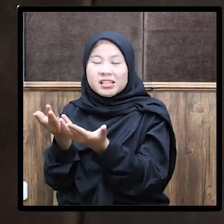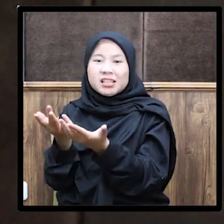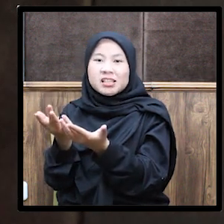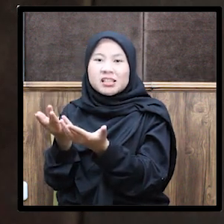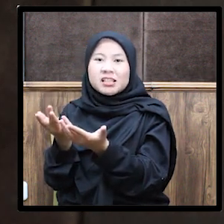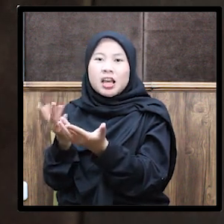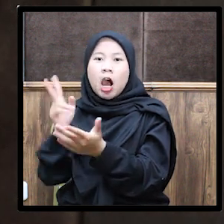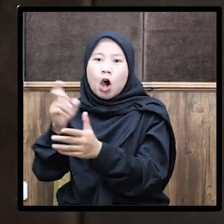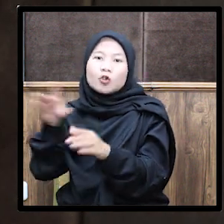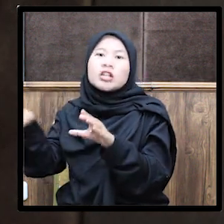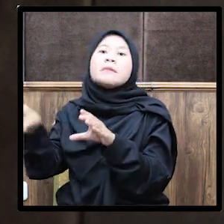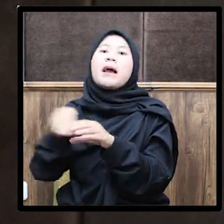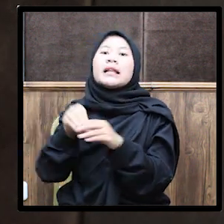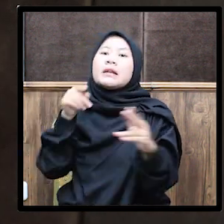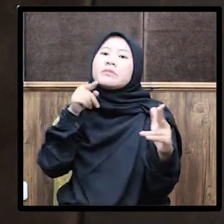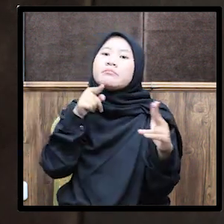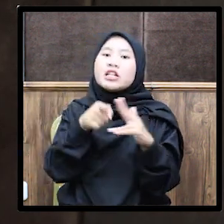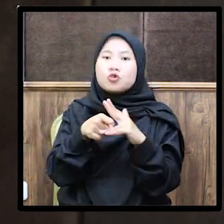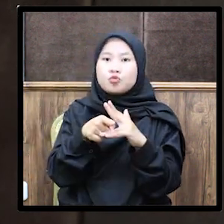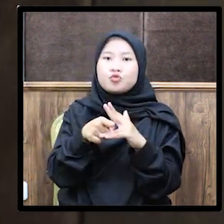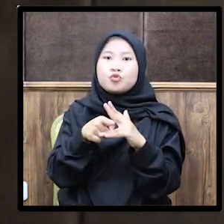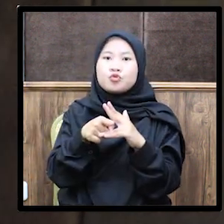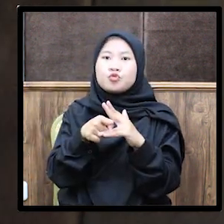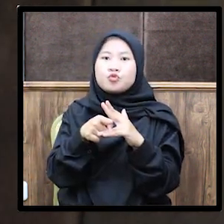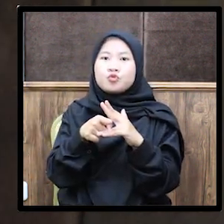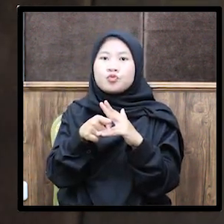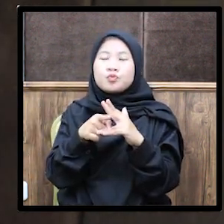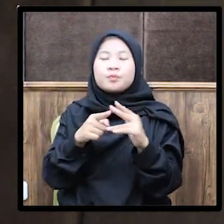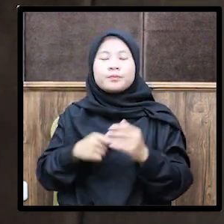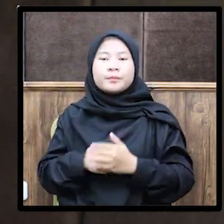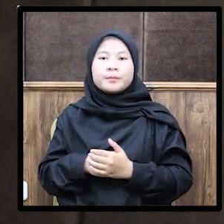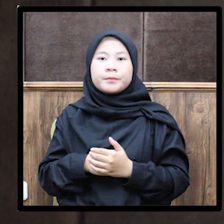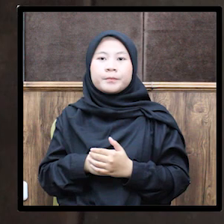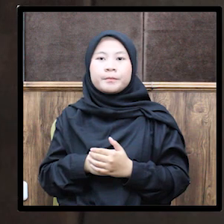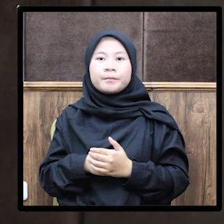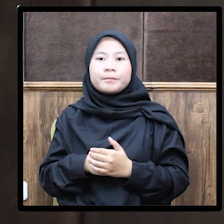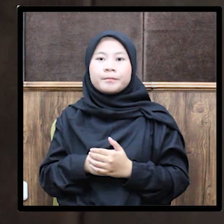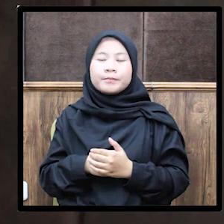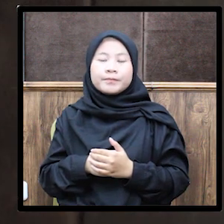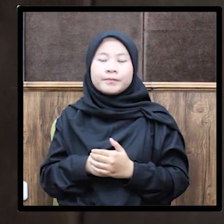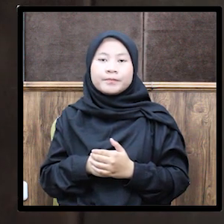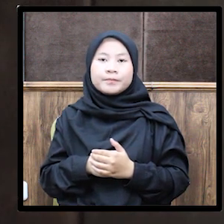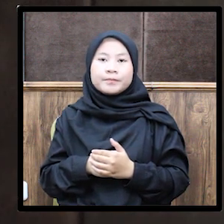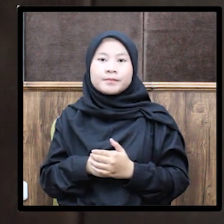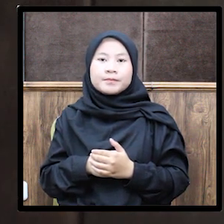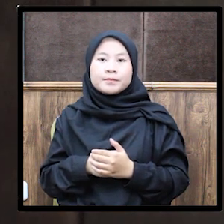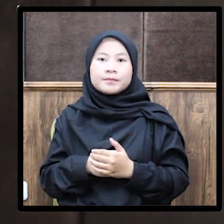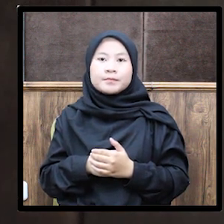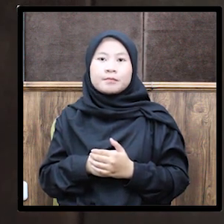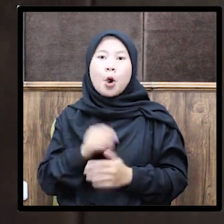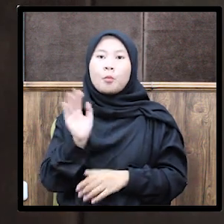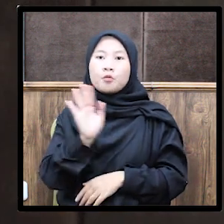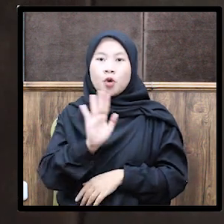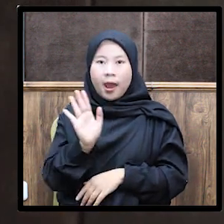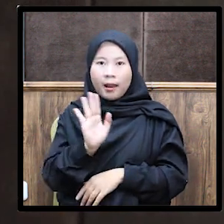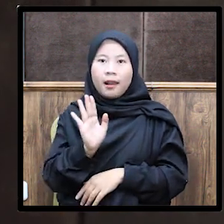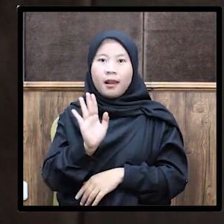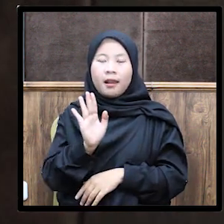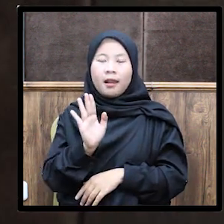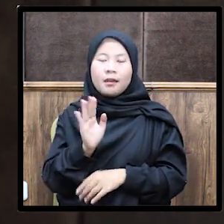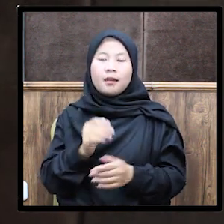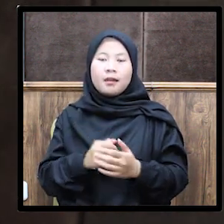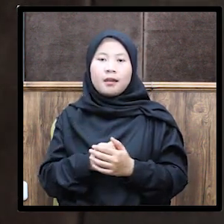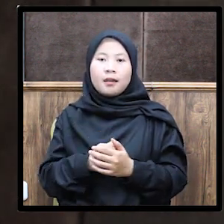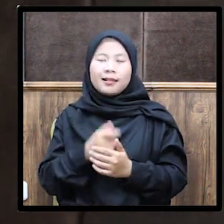pemilu sebetulnya ketika kita bicara pemilu secara substantif itu juga ini bukan hanya